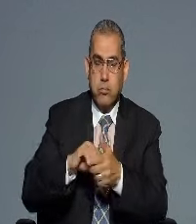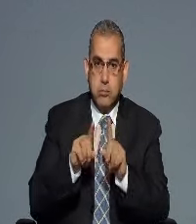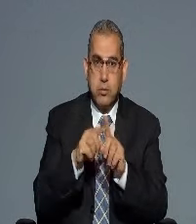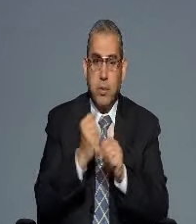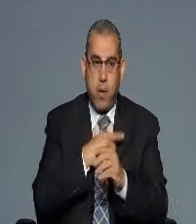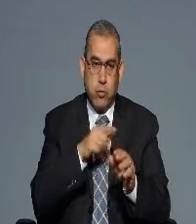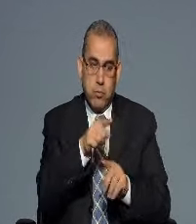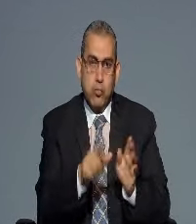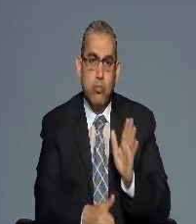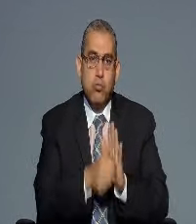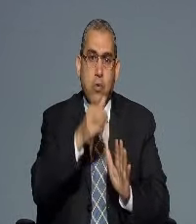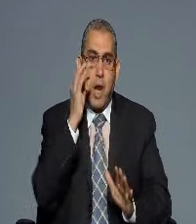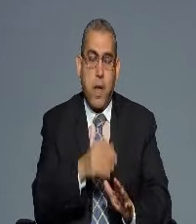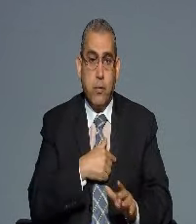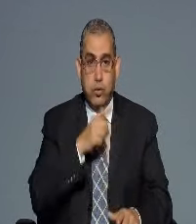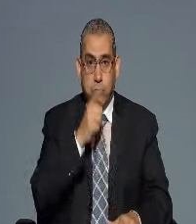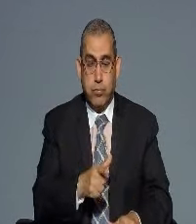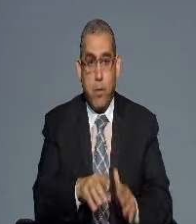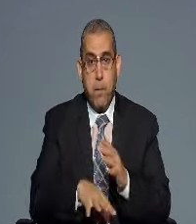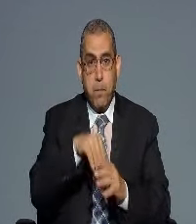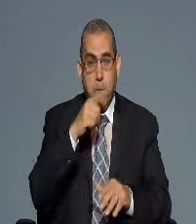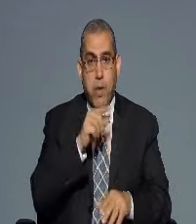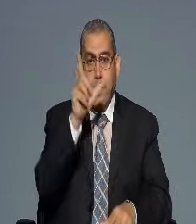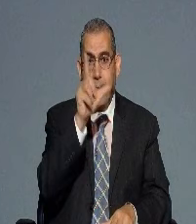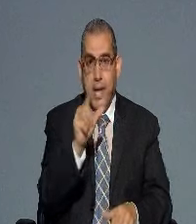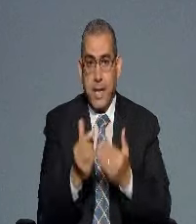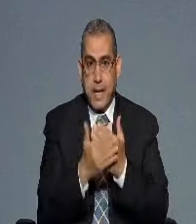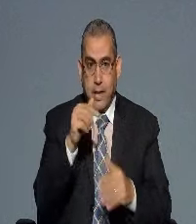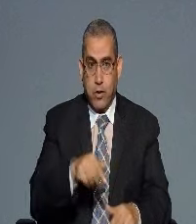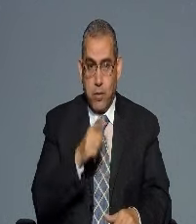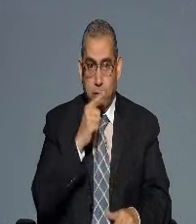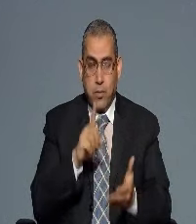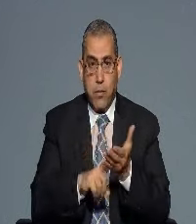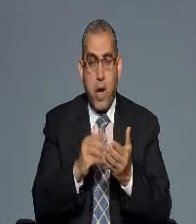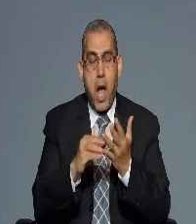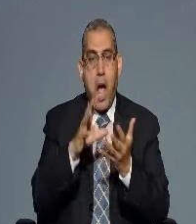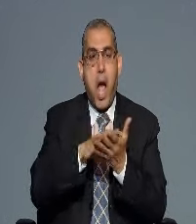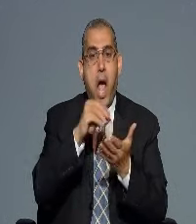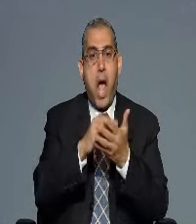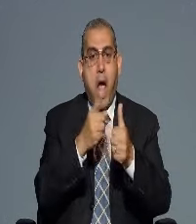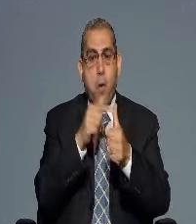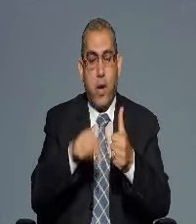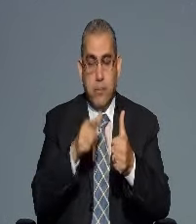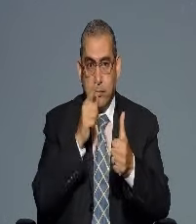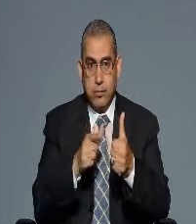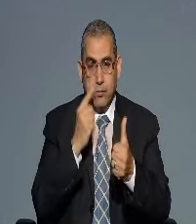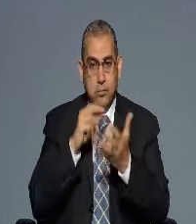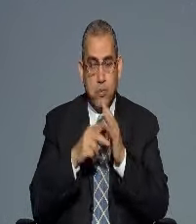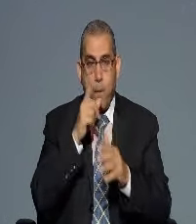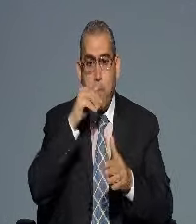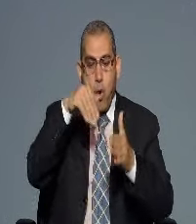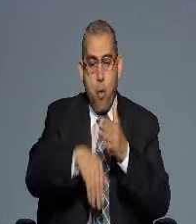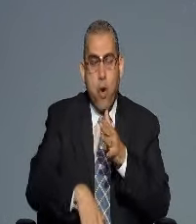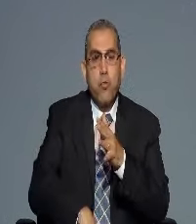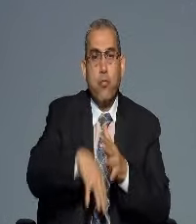هذا المشروع. احنا بنتكلم هنا على مشروع الدلتا الجديدة، بنتكلم على مرحلة أولى كانت على المياه الجوفية،